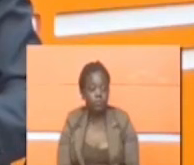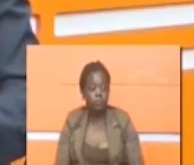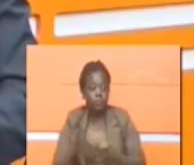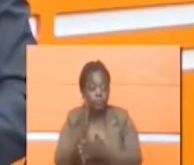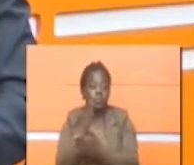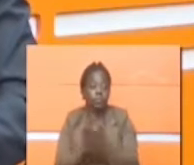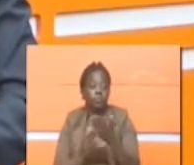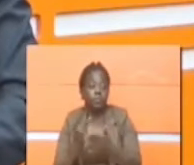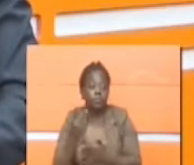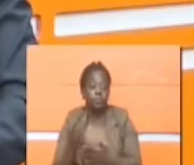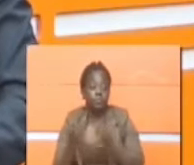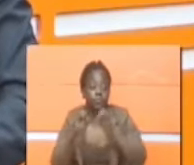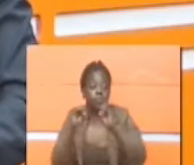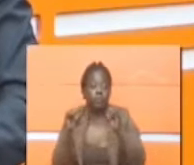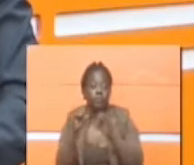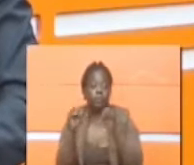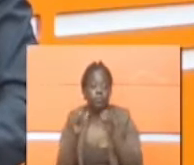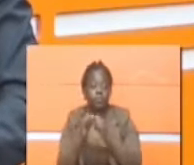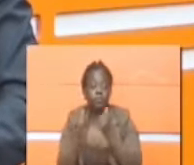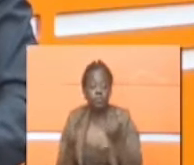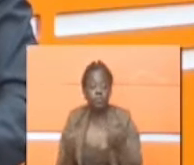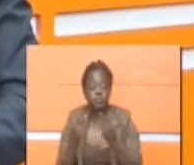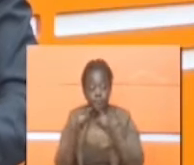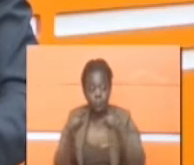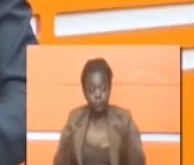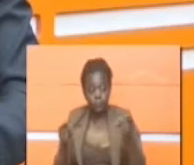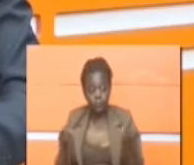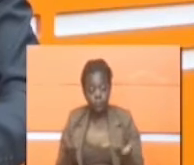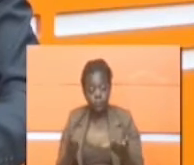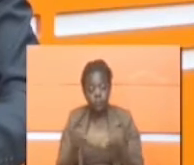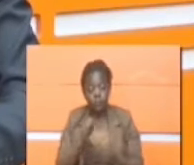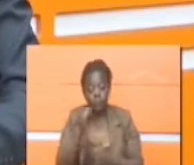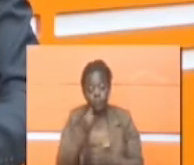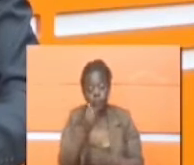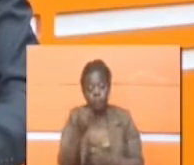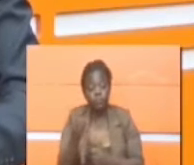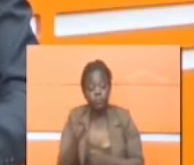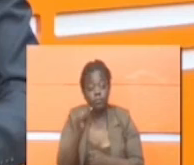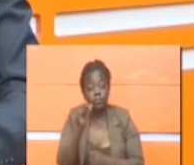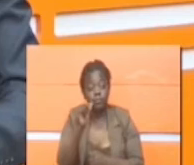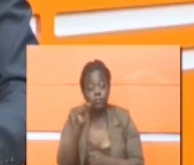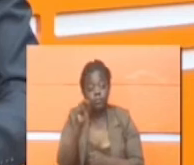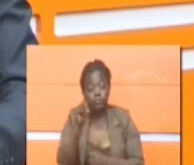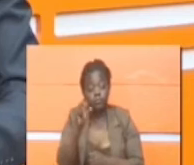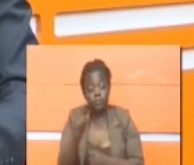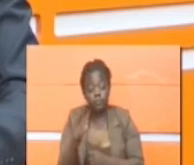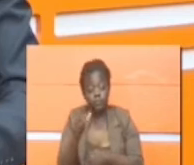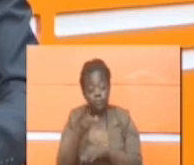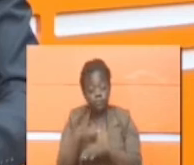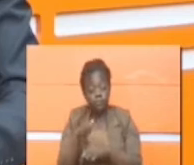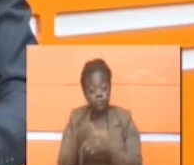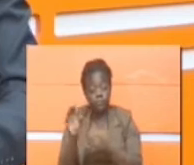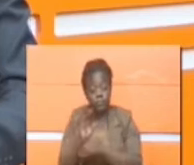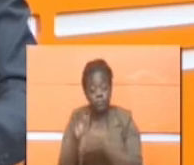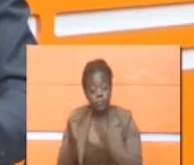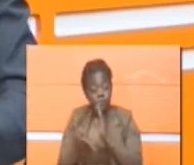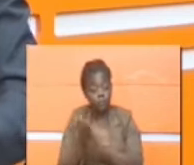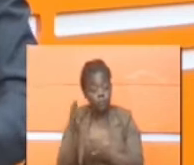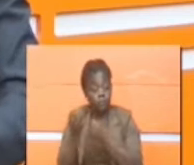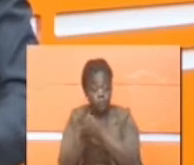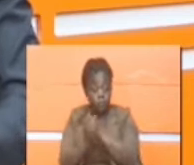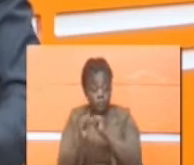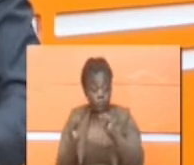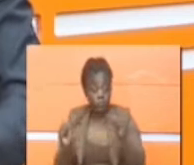Kitundu kyakubiri ekyamawuli agataliiko nfufu tugatandise n'abazzukulu ba Tonda bayise olukiiko olw'amangu okusobola